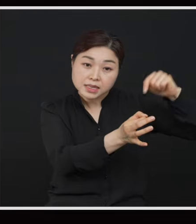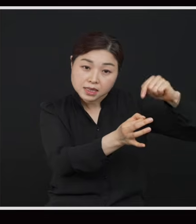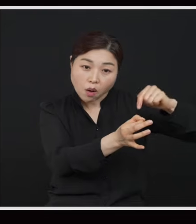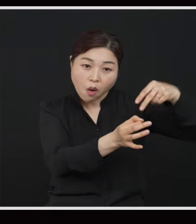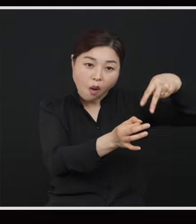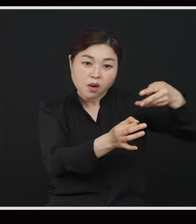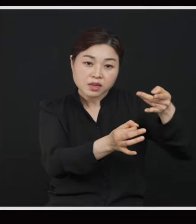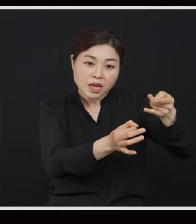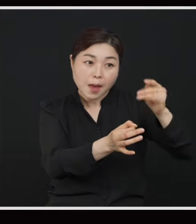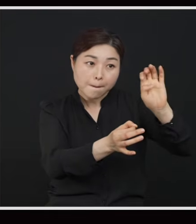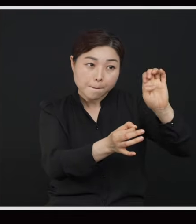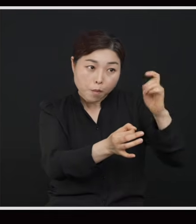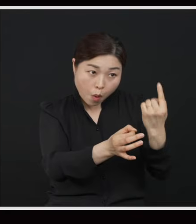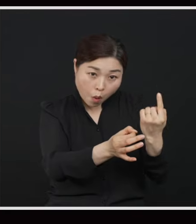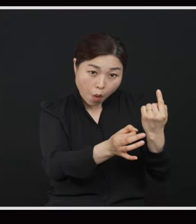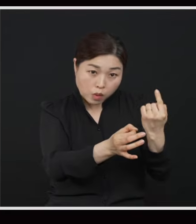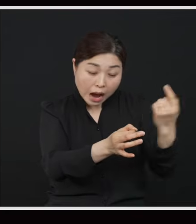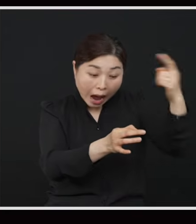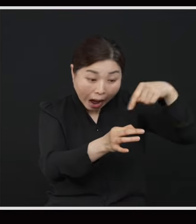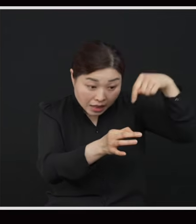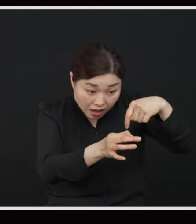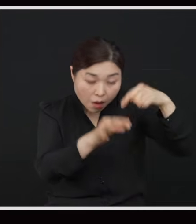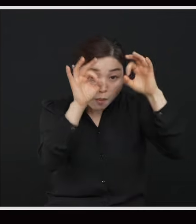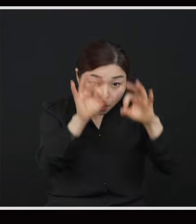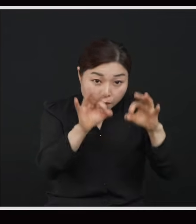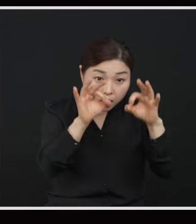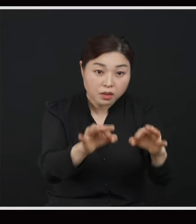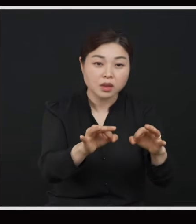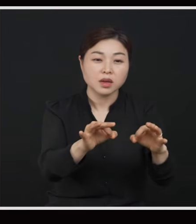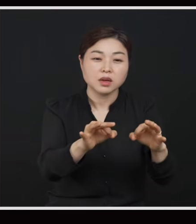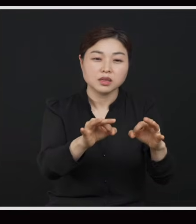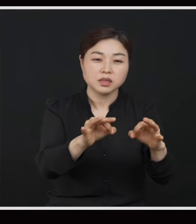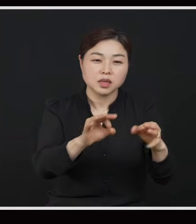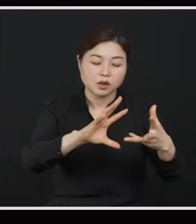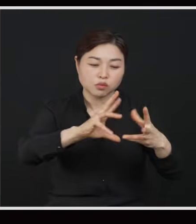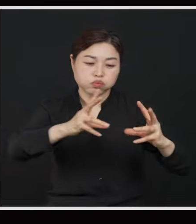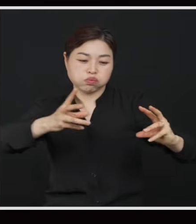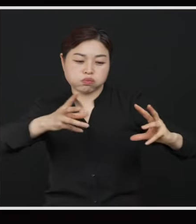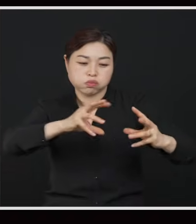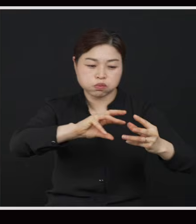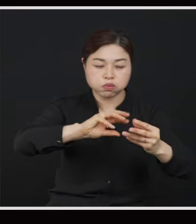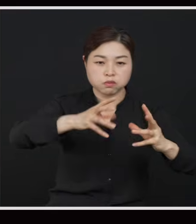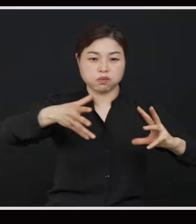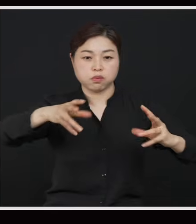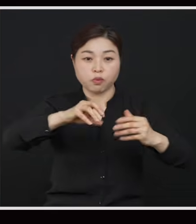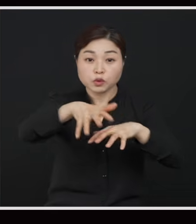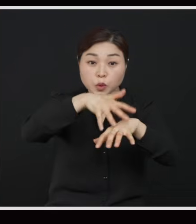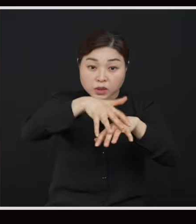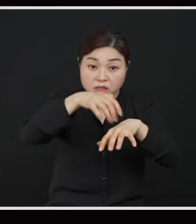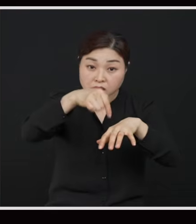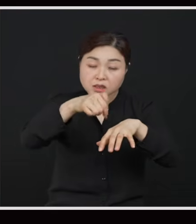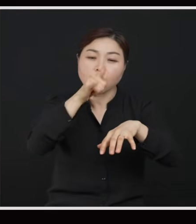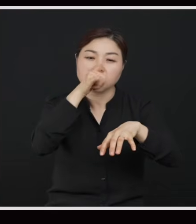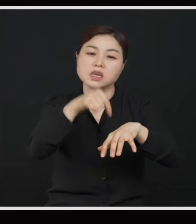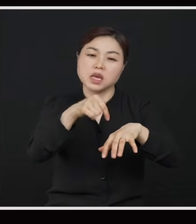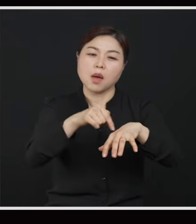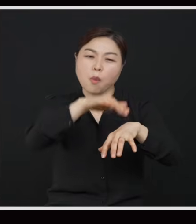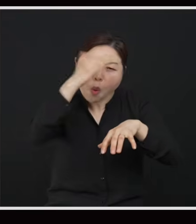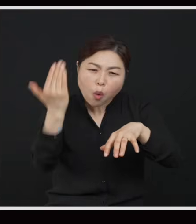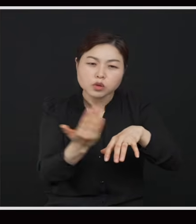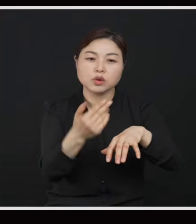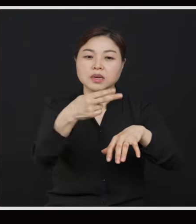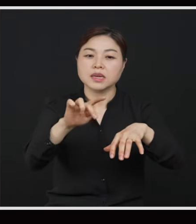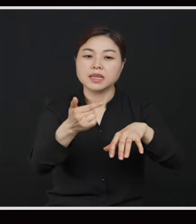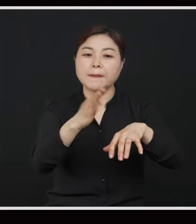그다음에 근육 다발이 이렇게 있으면 세포가 여기 있고 그 세포 안에 보면은 이 근육 수축을 시키는 그 기계가 있는데 그게